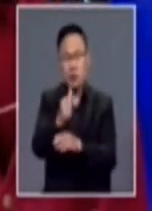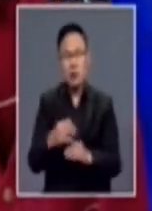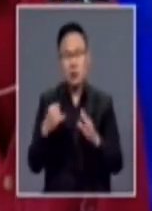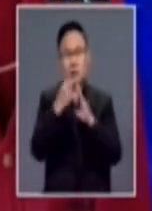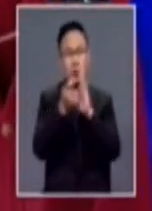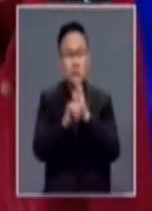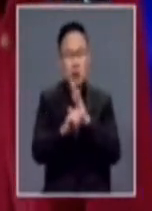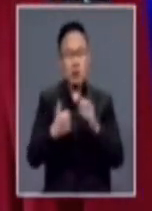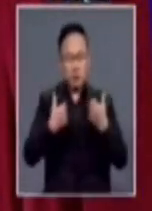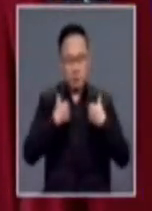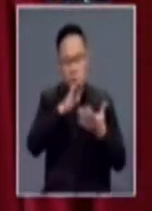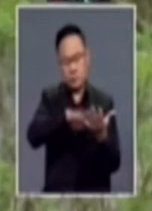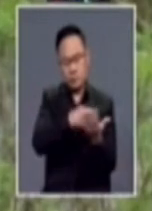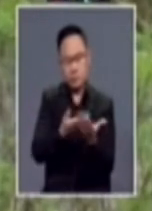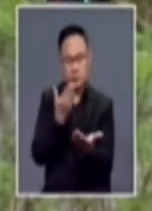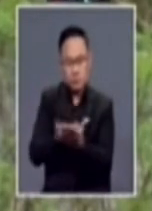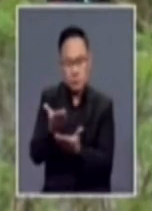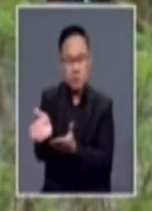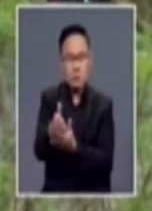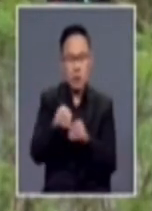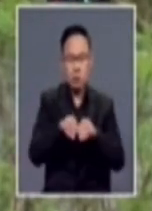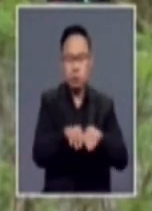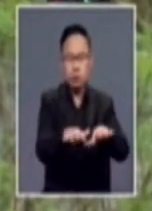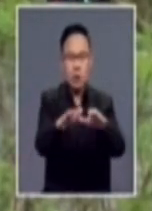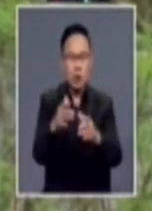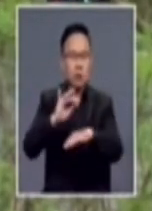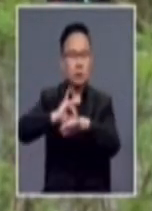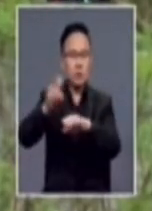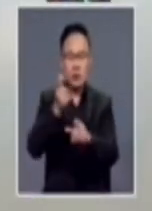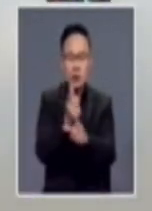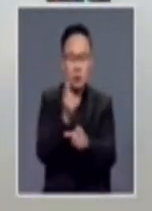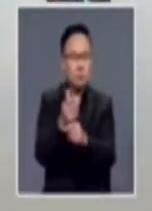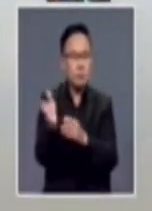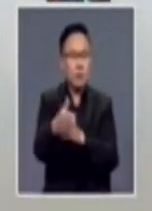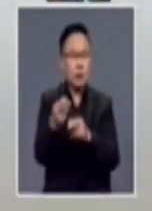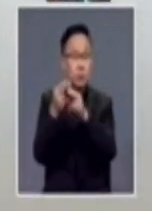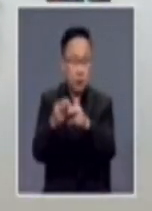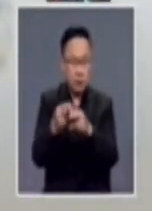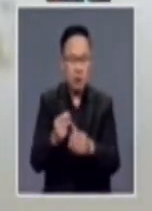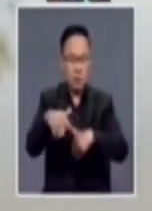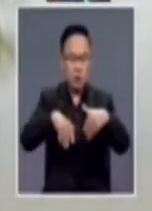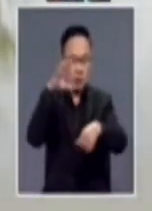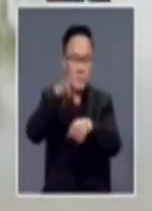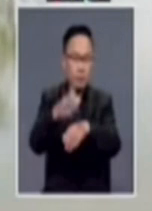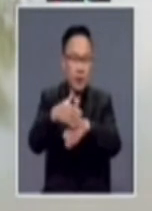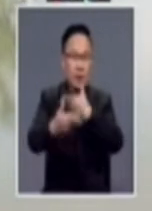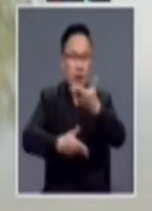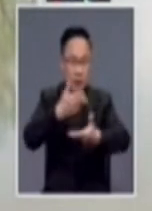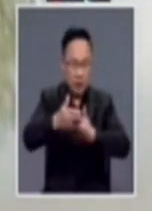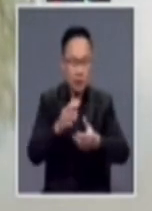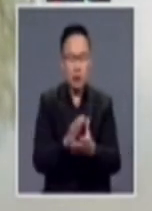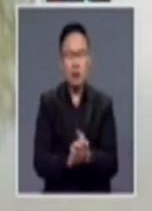การปล่อยปลาลงในพื้นที่นะครับหลังประโยชน์ที่ได้นอกจากหนึ่งมีน้ำนะลดความ